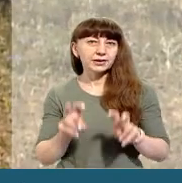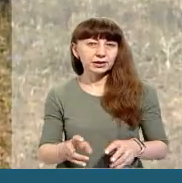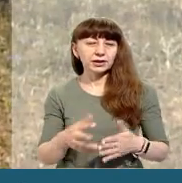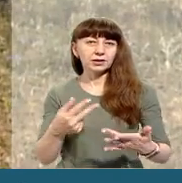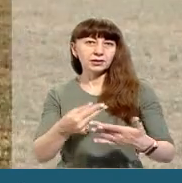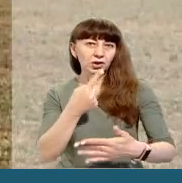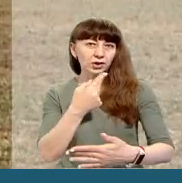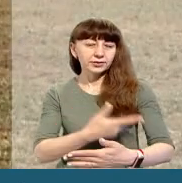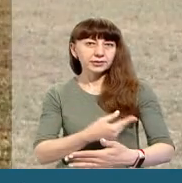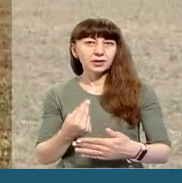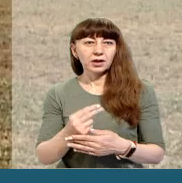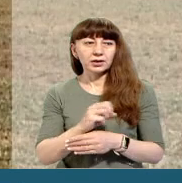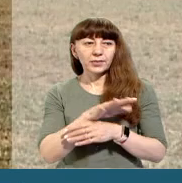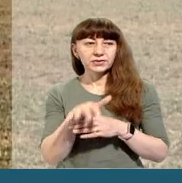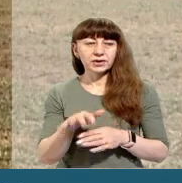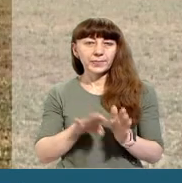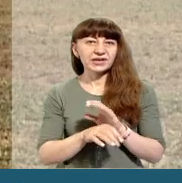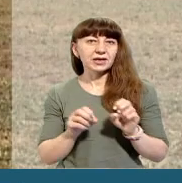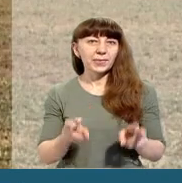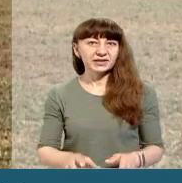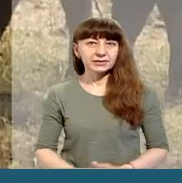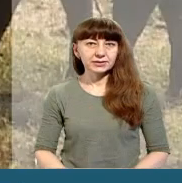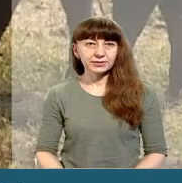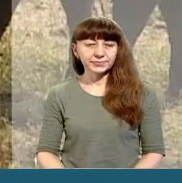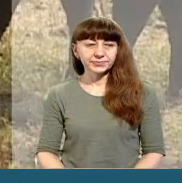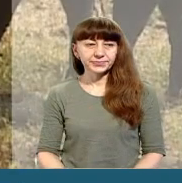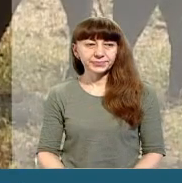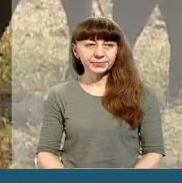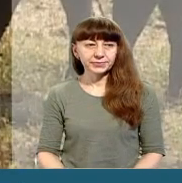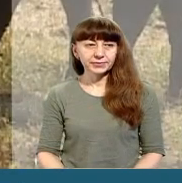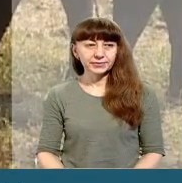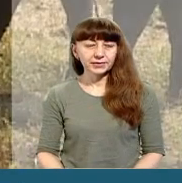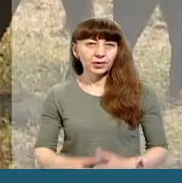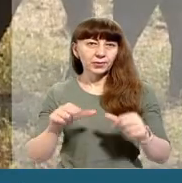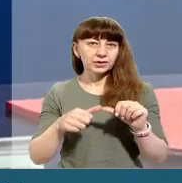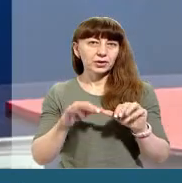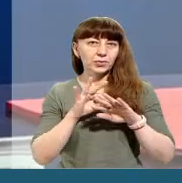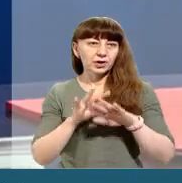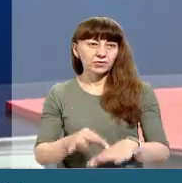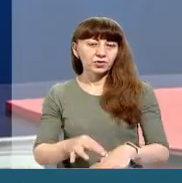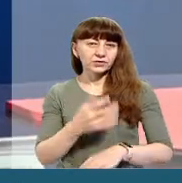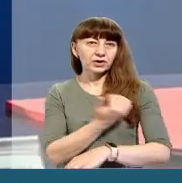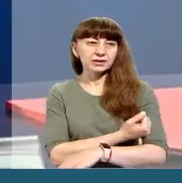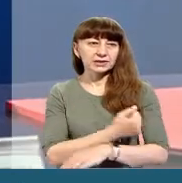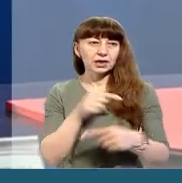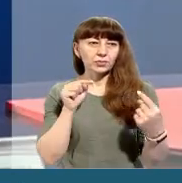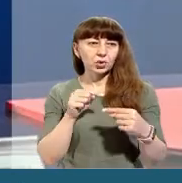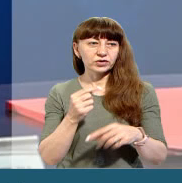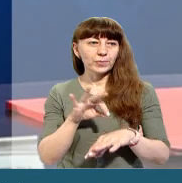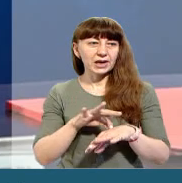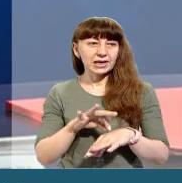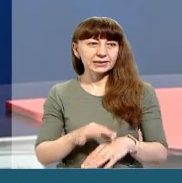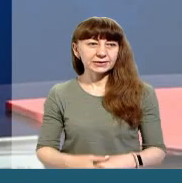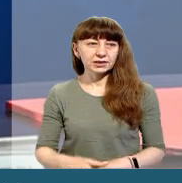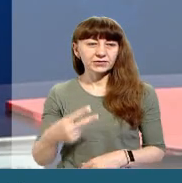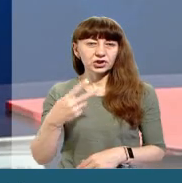қарқынды. Биыл 2 миллионнан астам мал басына екпе егу жоспарланып отыр. Бруцеллез ауруы да басты назарда. Ветеринарно-профилактические мероприятия.